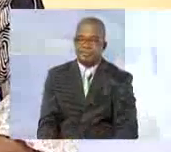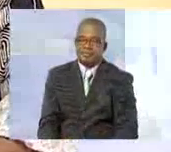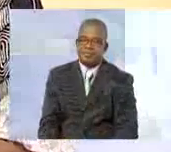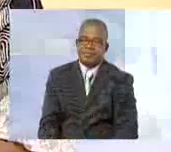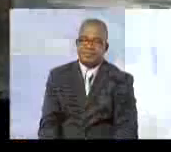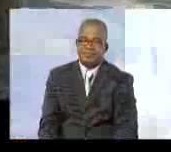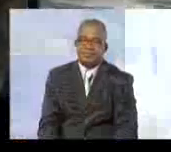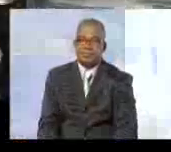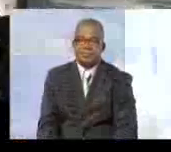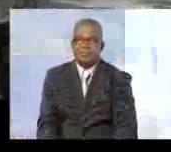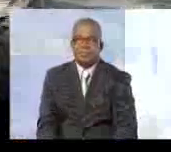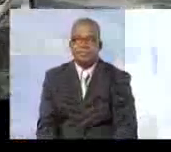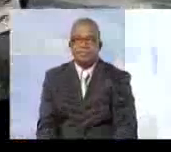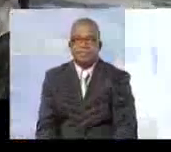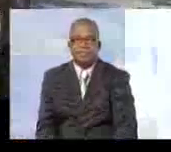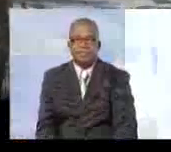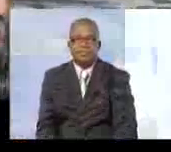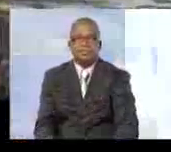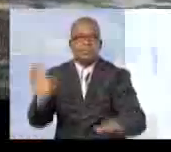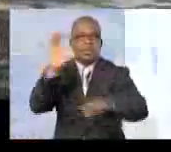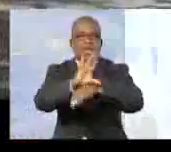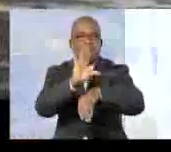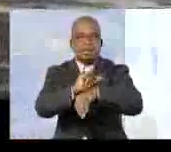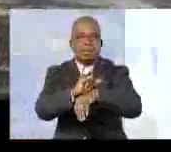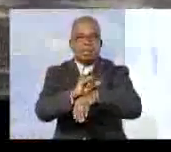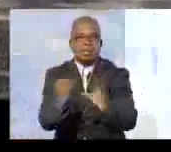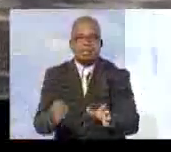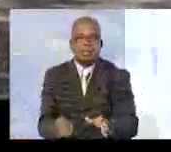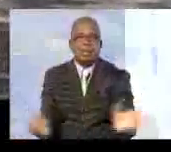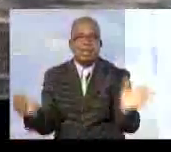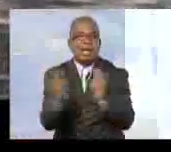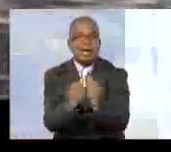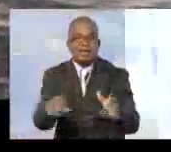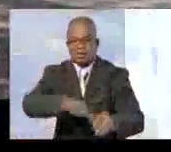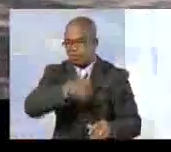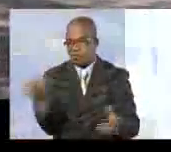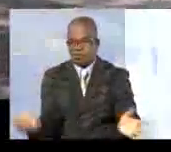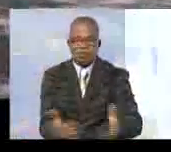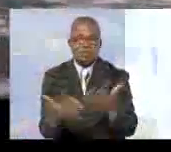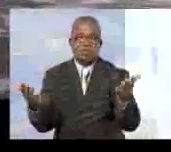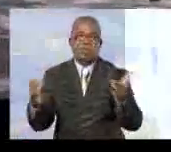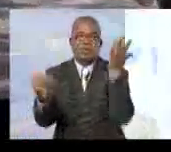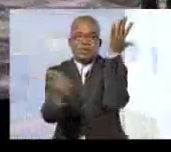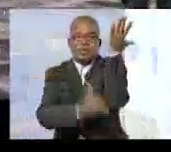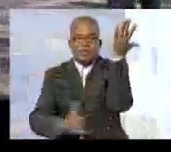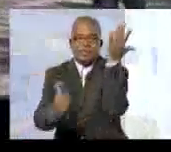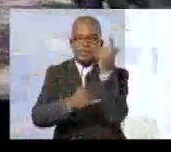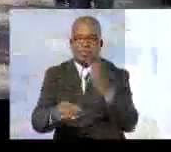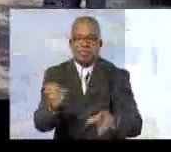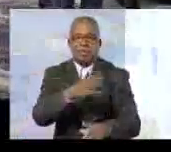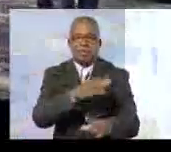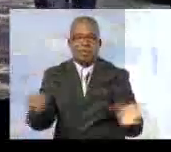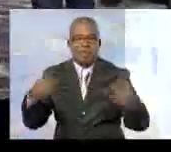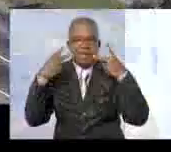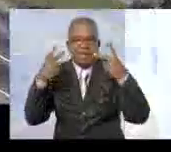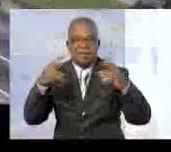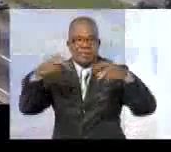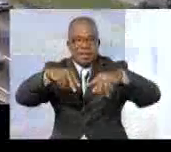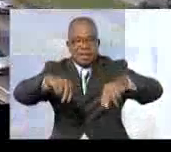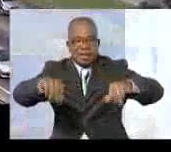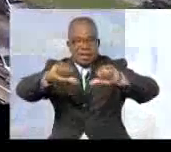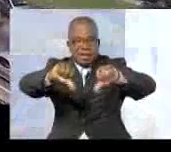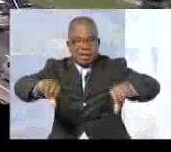Fofana. La Côte d'Ivoire, à l'instar de nombreux pays à travers le monde, s'est prêtée à l'évaluation PEMFAR,